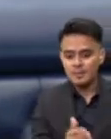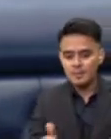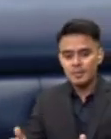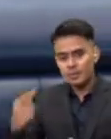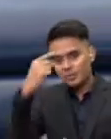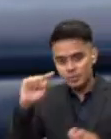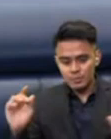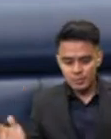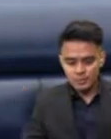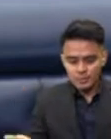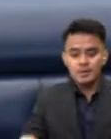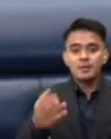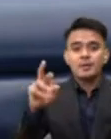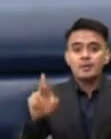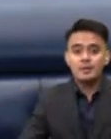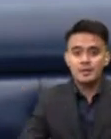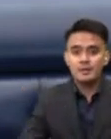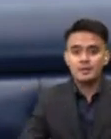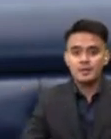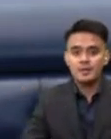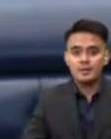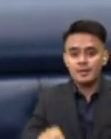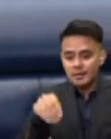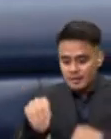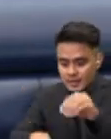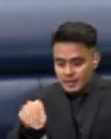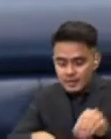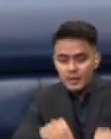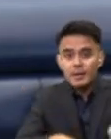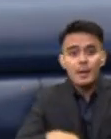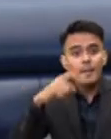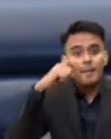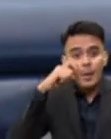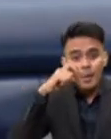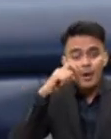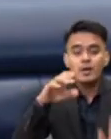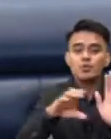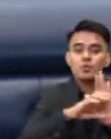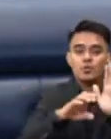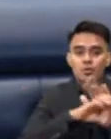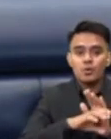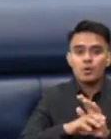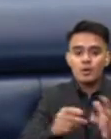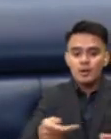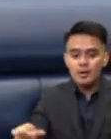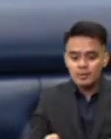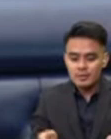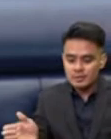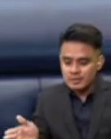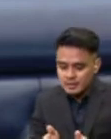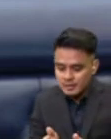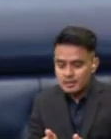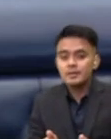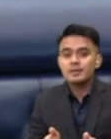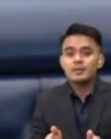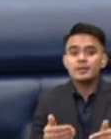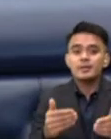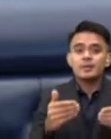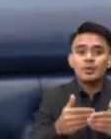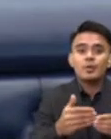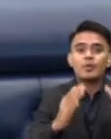untuk menggalakkan rakyat untuk menanam bawang contohnya di kawasan-kawasan kecil di halaman-halaman rumah